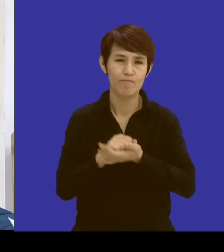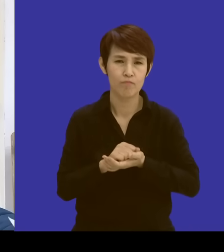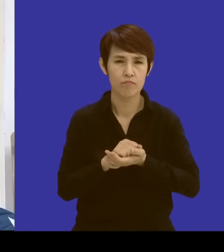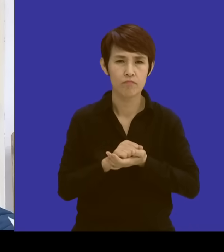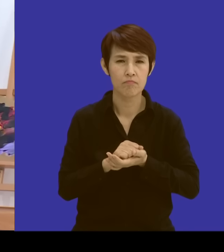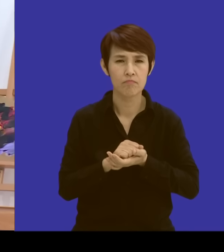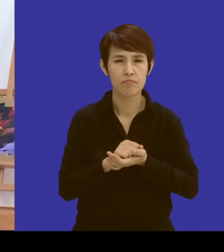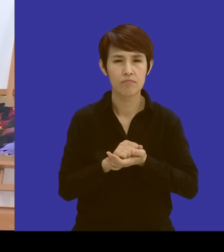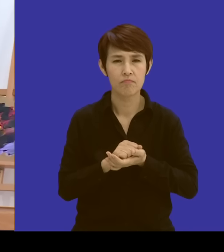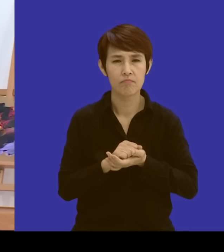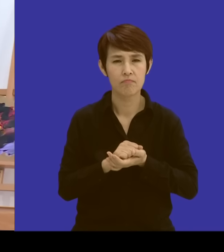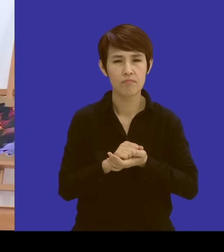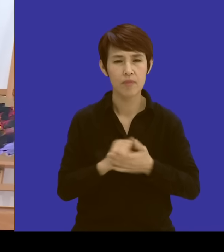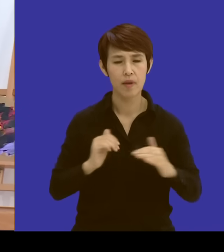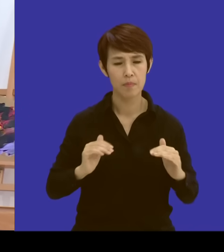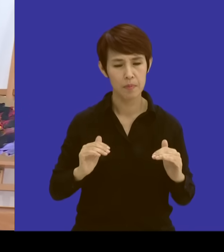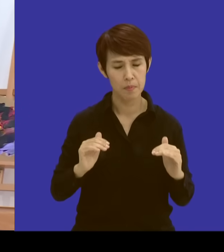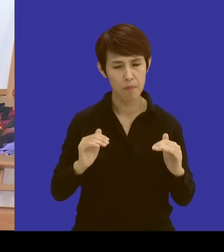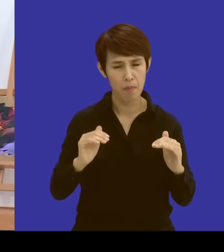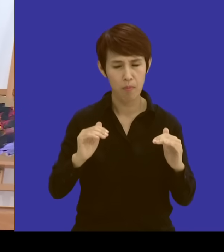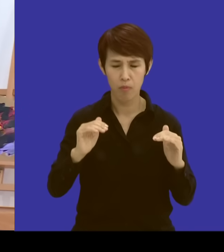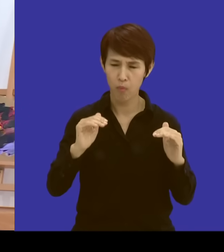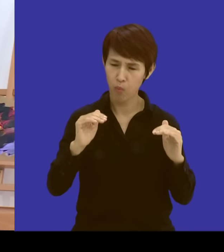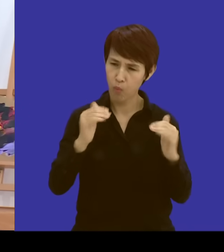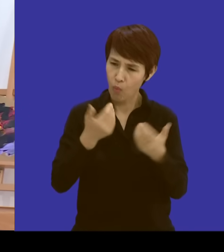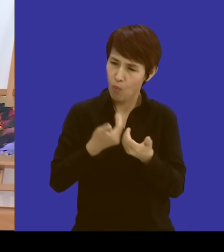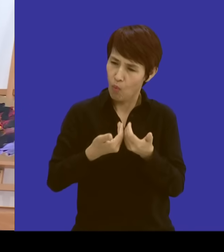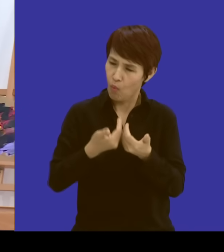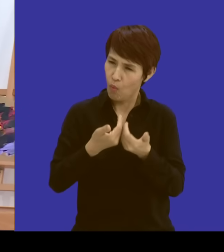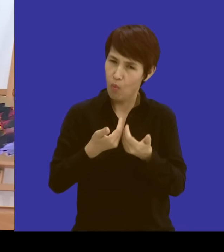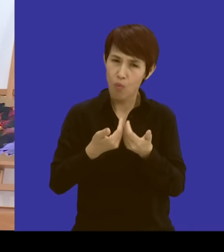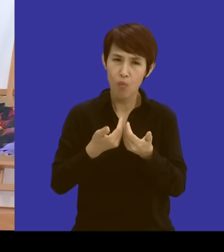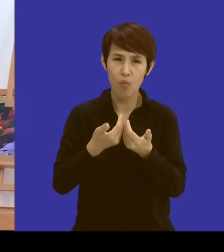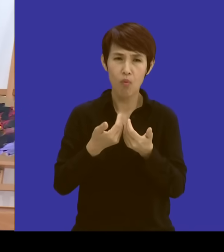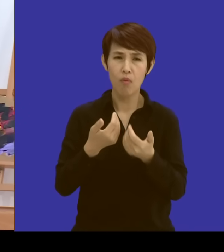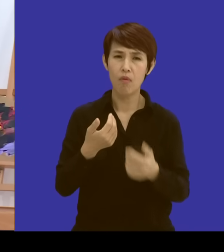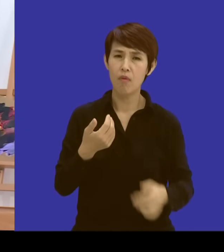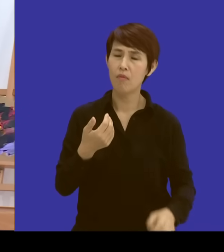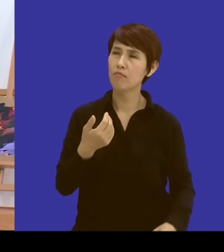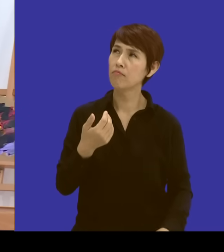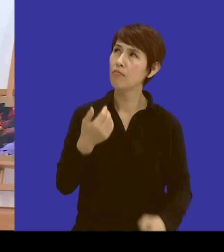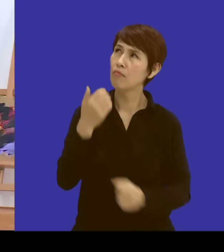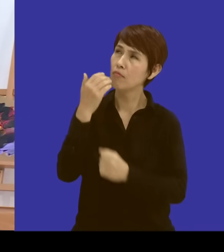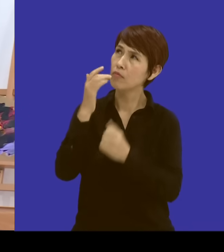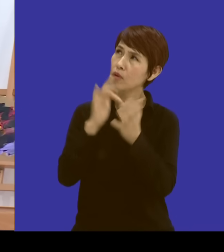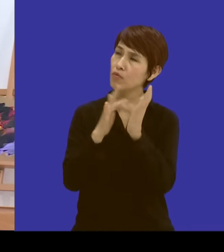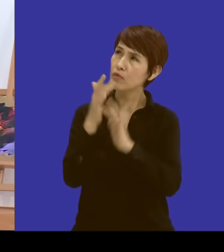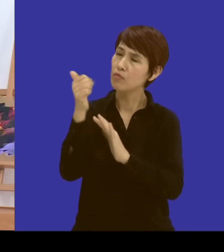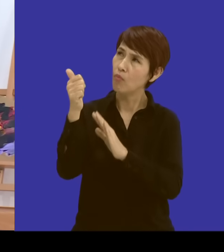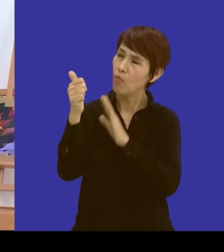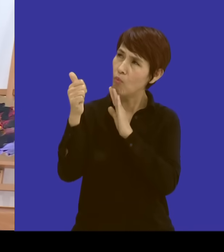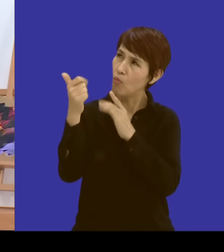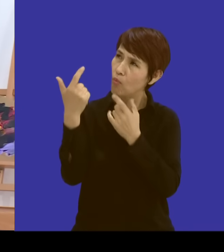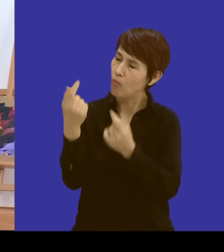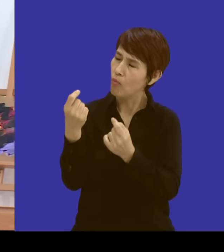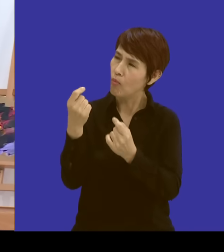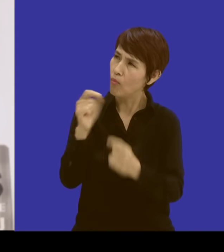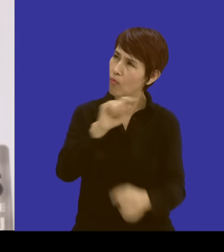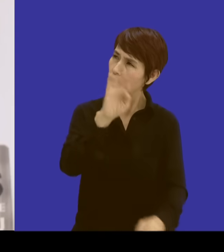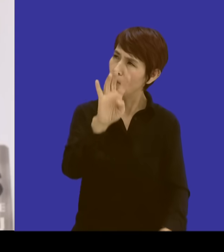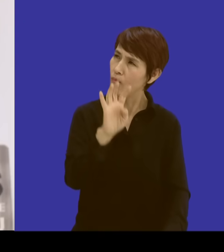이게 좀 아닌 것 같은데 내가 성경에서 만난 예수님이 이렇게 하시나? 네. 그런 생각이 들면서 좀